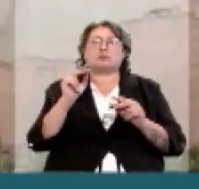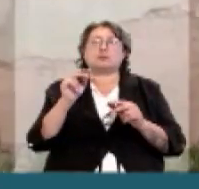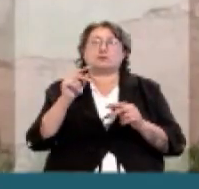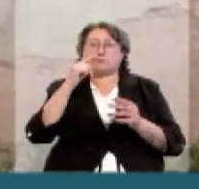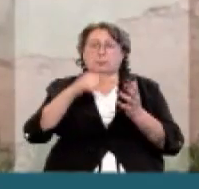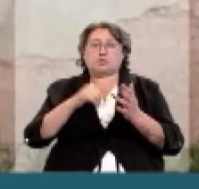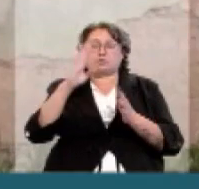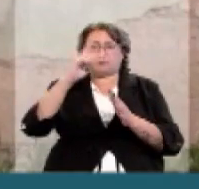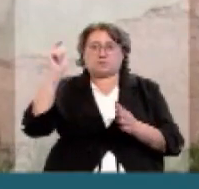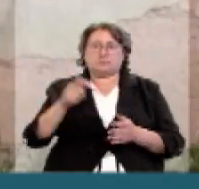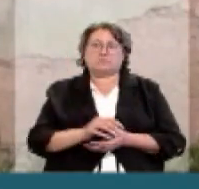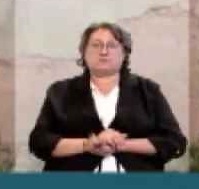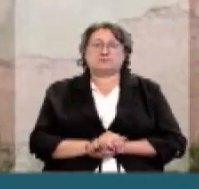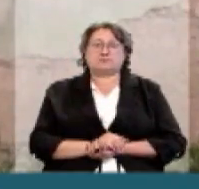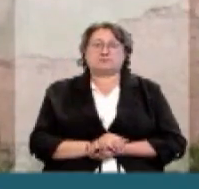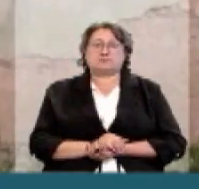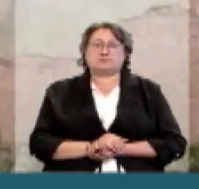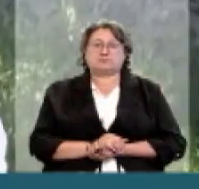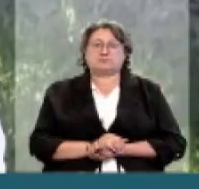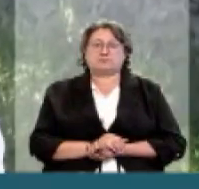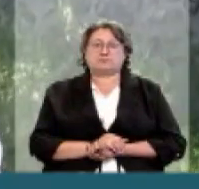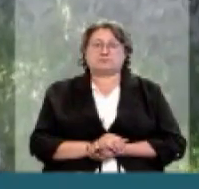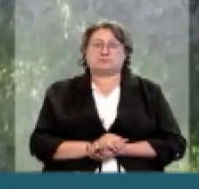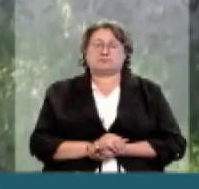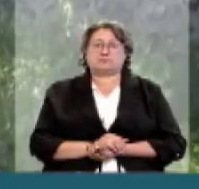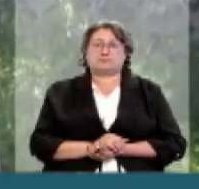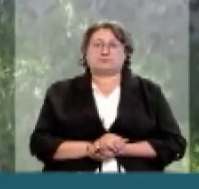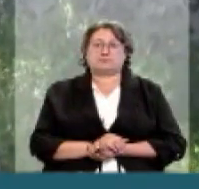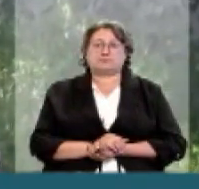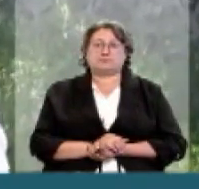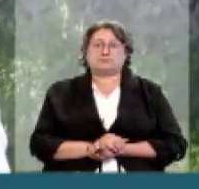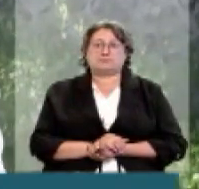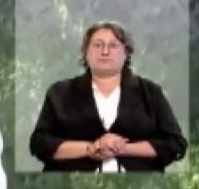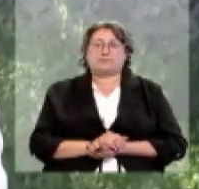келеді. Алайда тағдырына қалай балта шапқанын білмей қалады. Әсіресе қыркүйекте